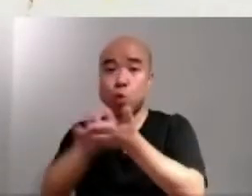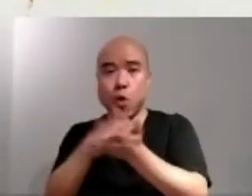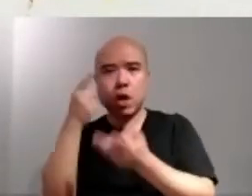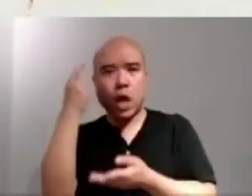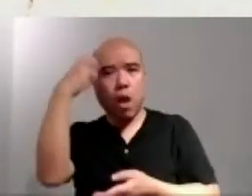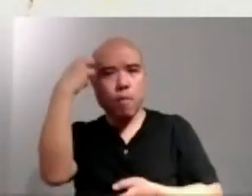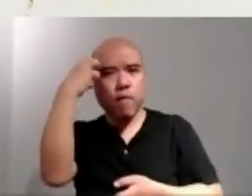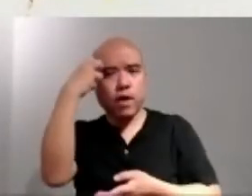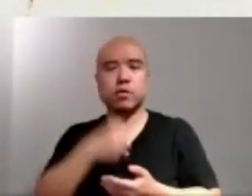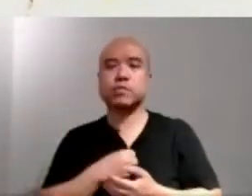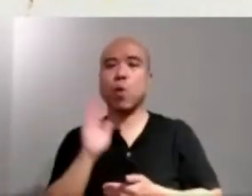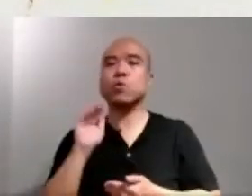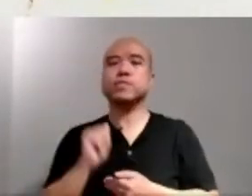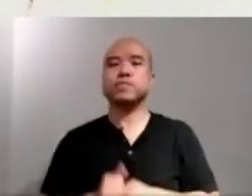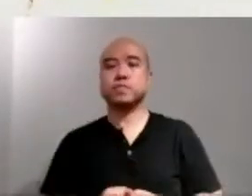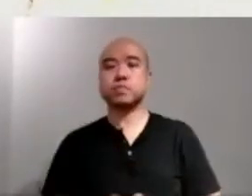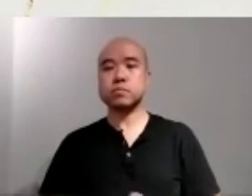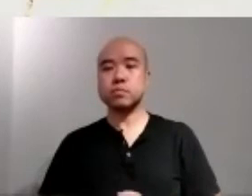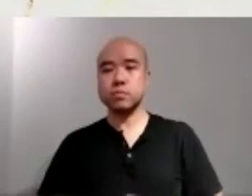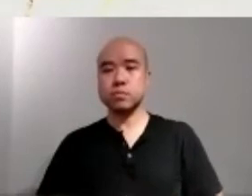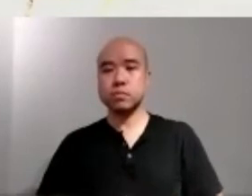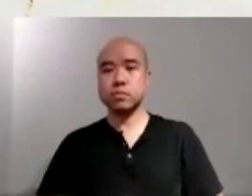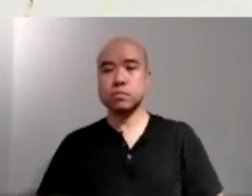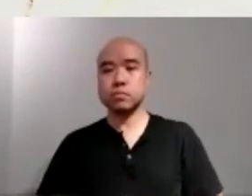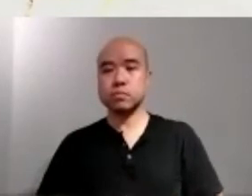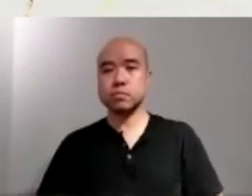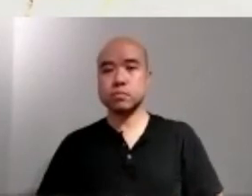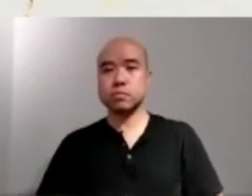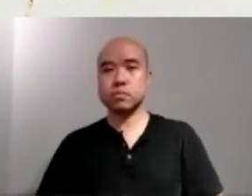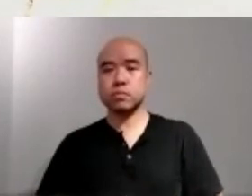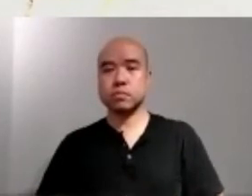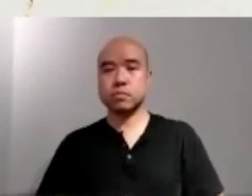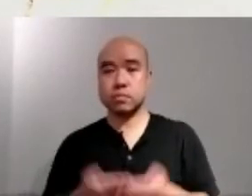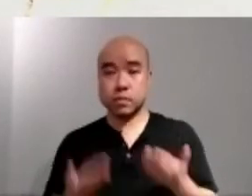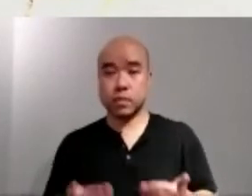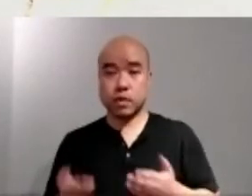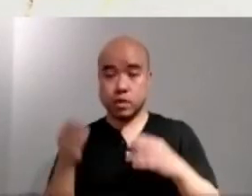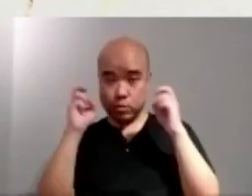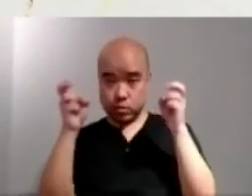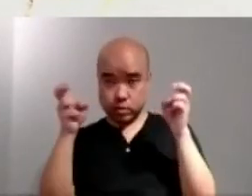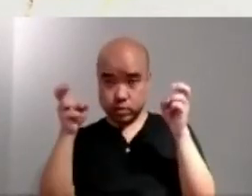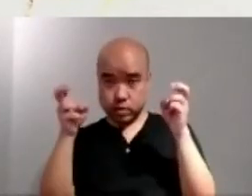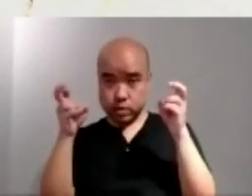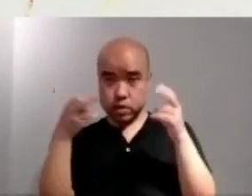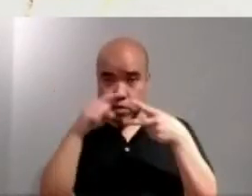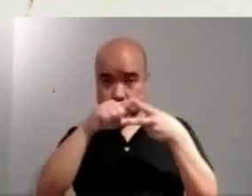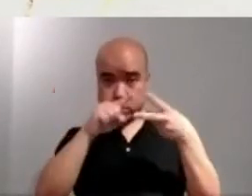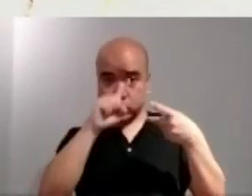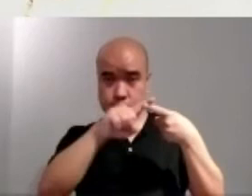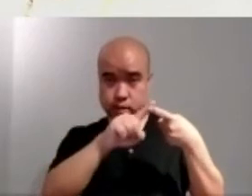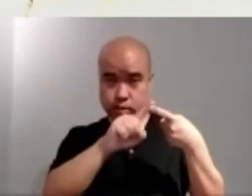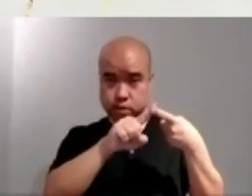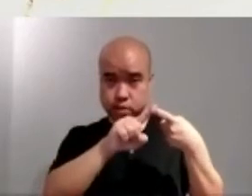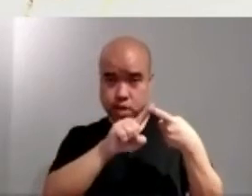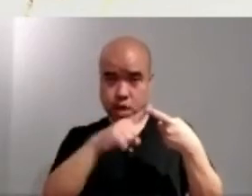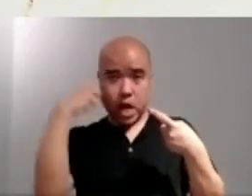些idea， 令到大家可以啟發到的。今個主題呢分兩部分的，首先就是反思